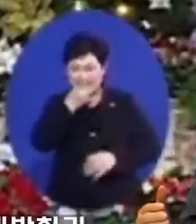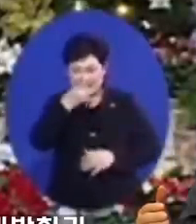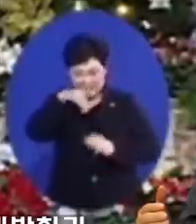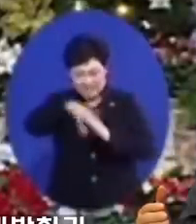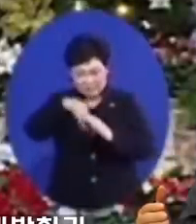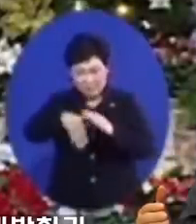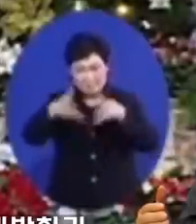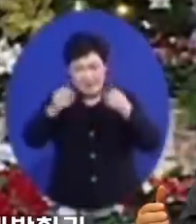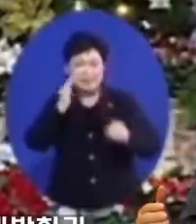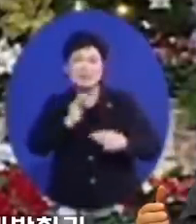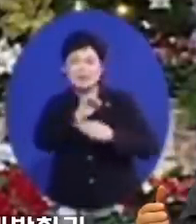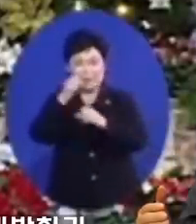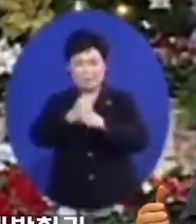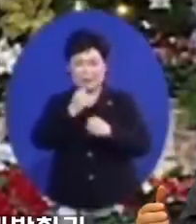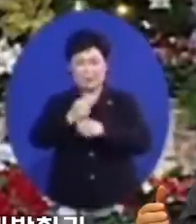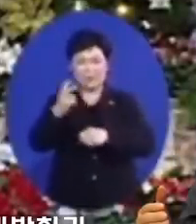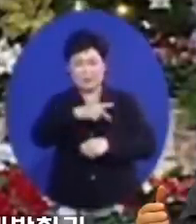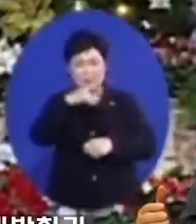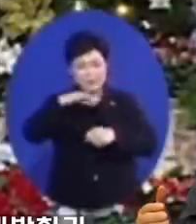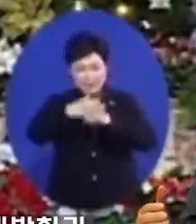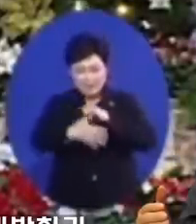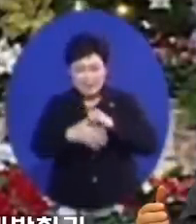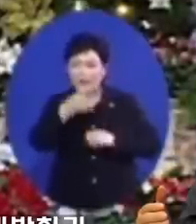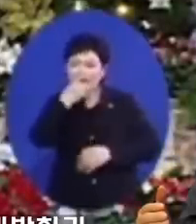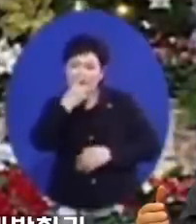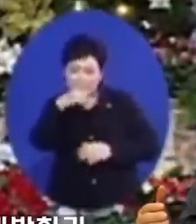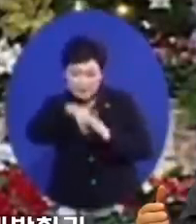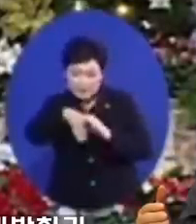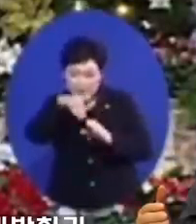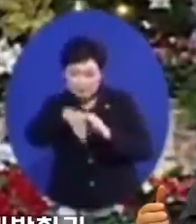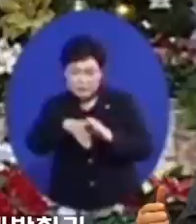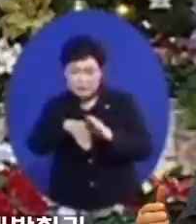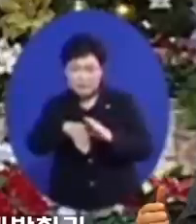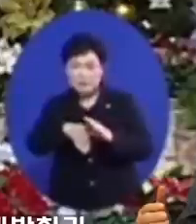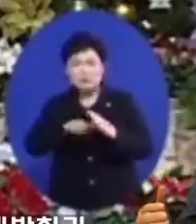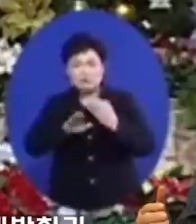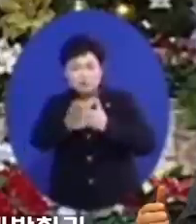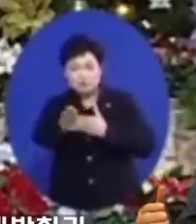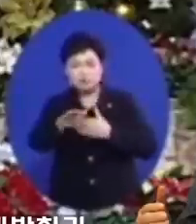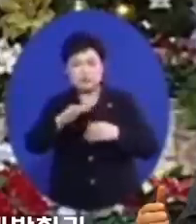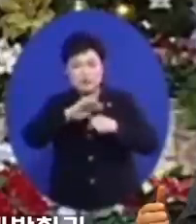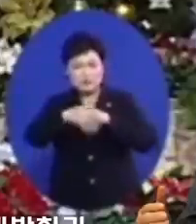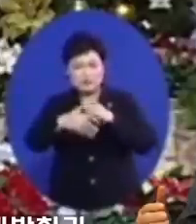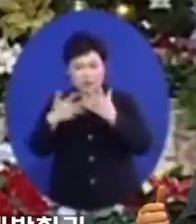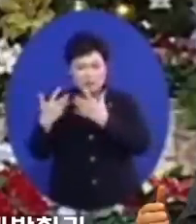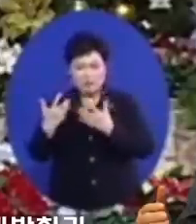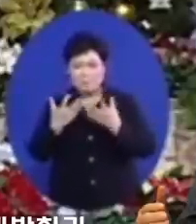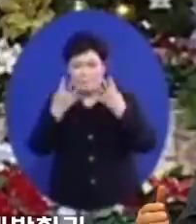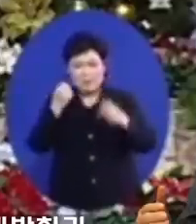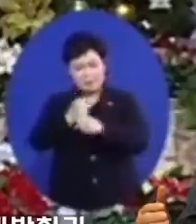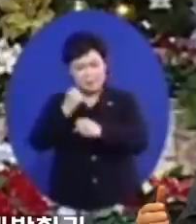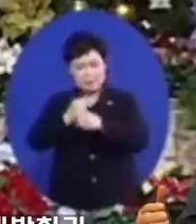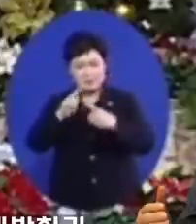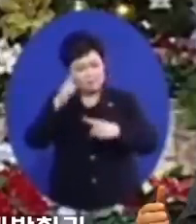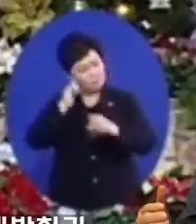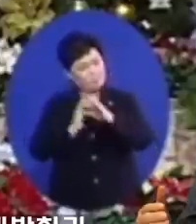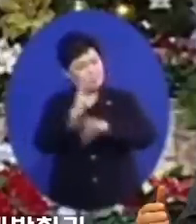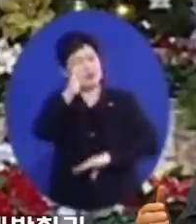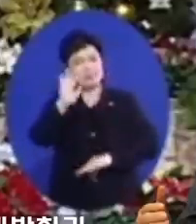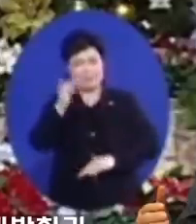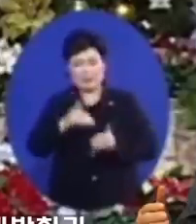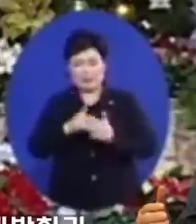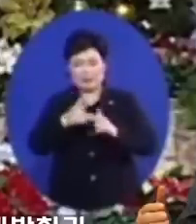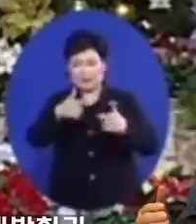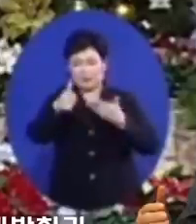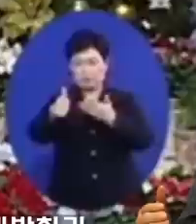열매가 맺히고, 또 그 사과 열매의 씨앗들을 심으면 얼마나 많은 사과가 맺힐지는 상상할 수가 없습니다.